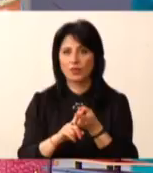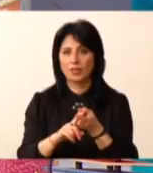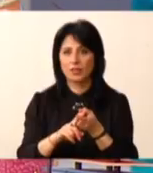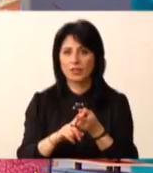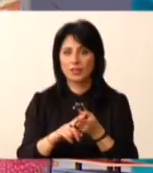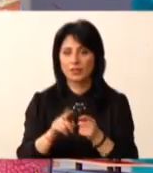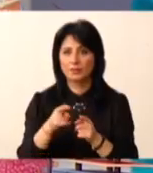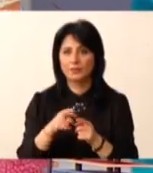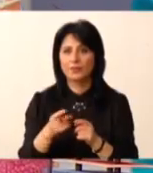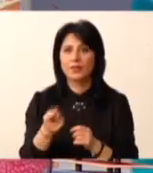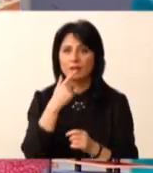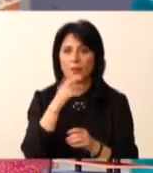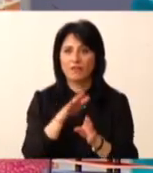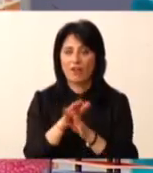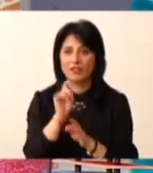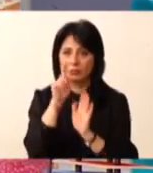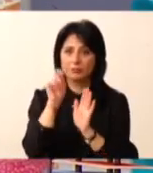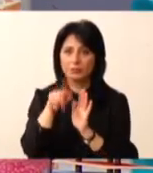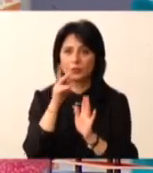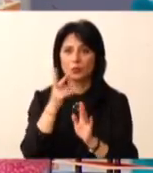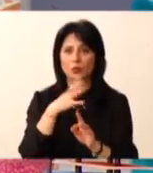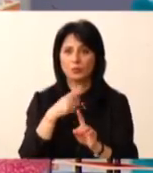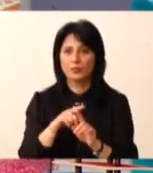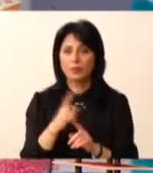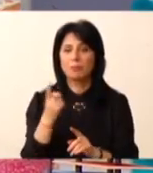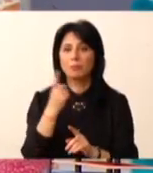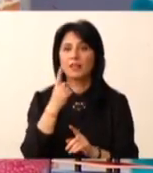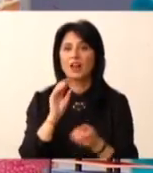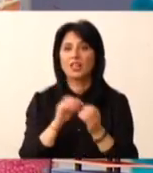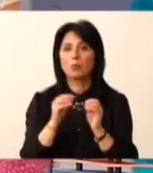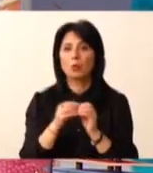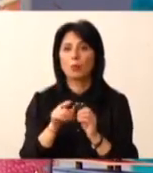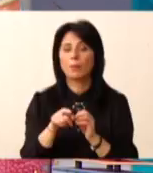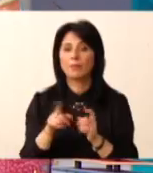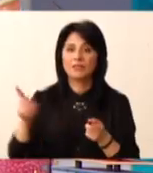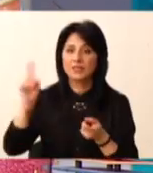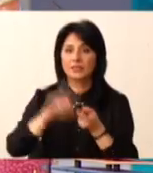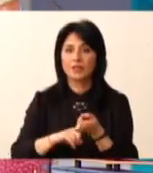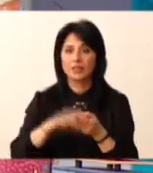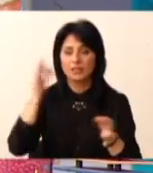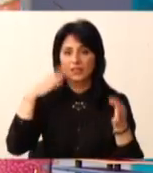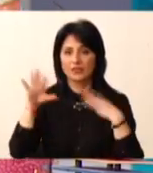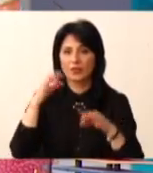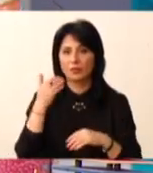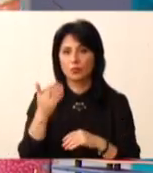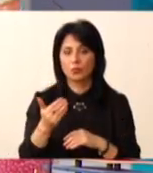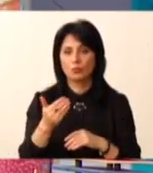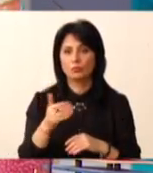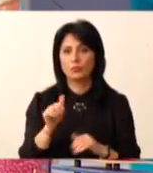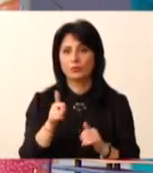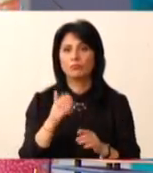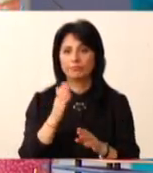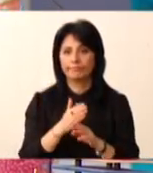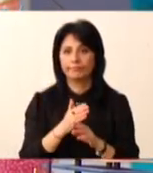გარედან ვაწვდით და ვავსებთ ამ დეფიციტს, ეს პირველადი პრობლემა, კერძოდ ამ შემთხვევაში თმის ცვენის პრობლემა, როგორც